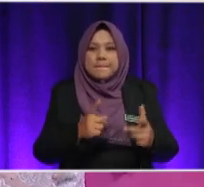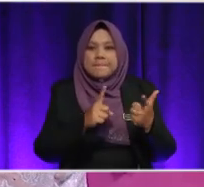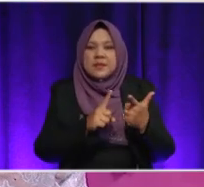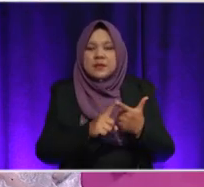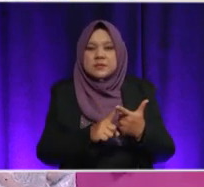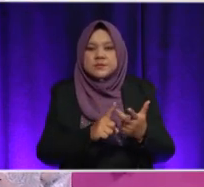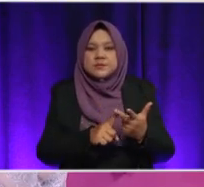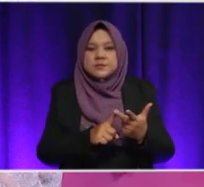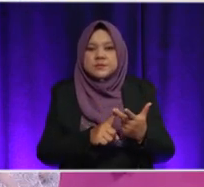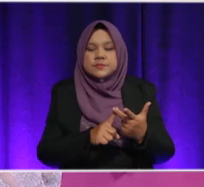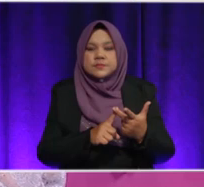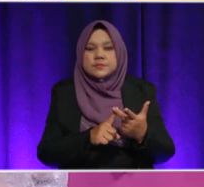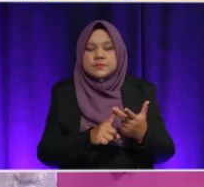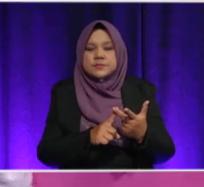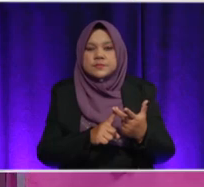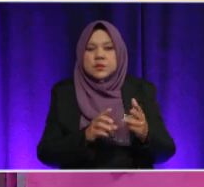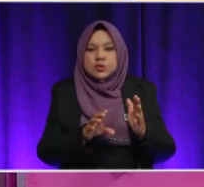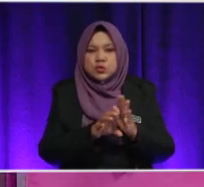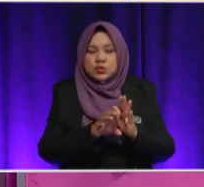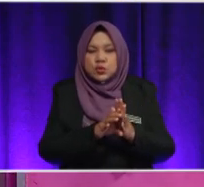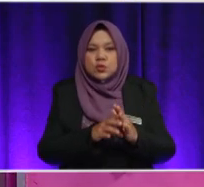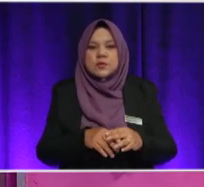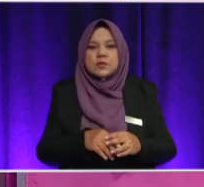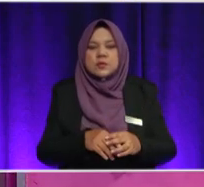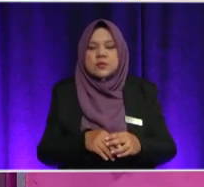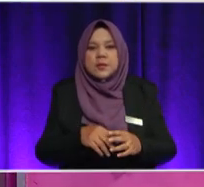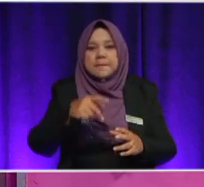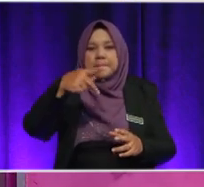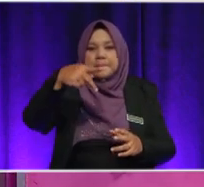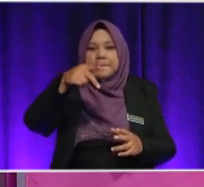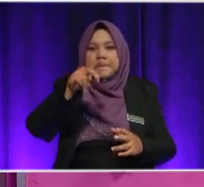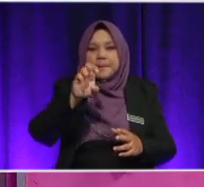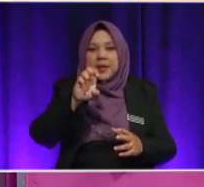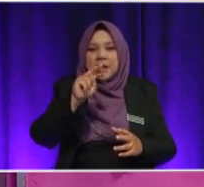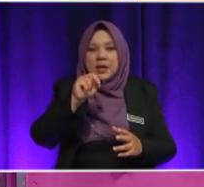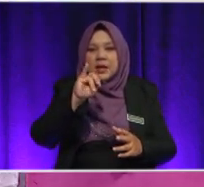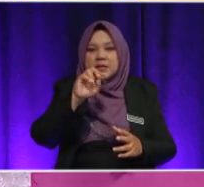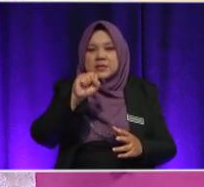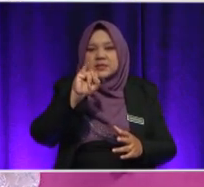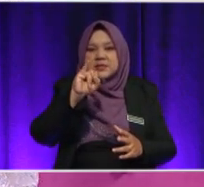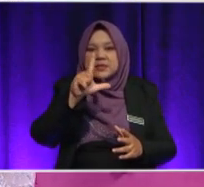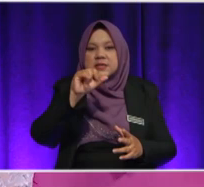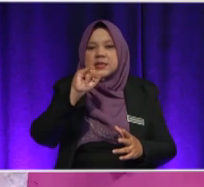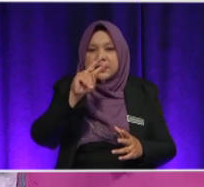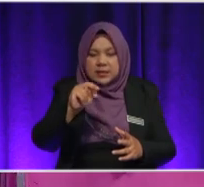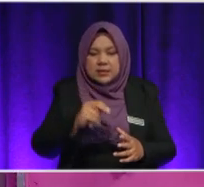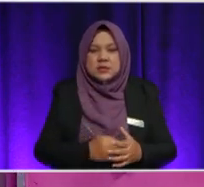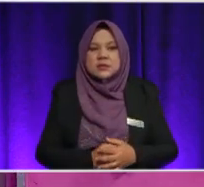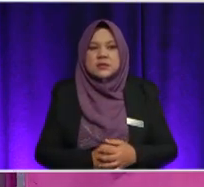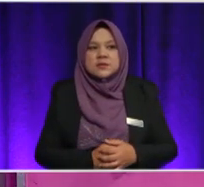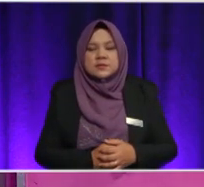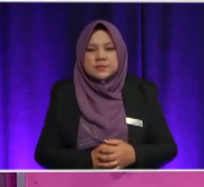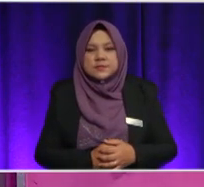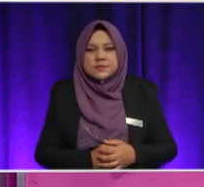seterusnya adalah contoh inti baik itu adalah seperti penisilin dan strap itu maizena kalau nampak ubah itu ada